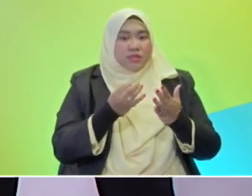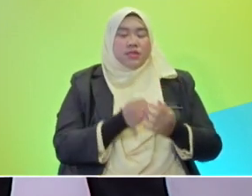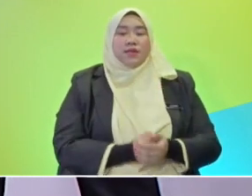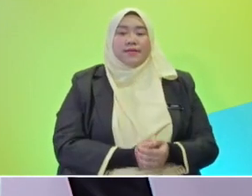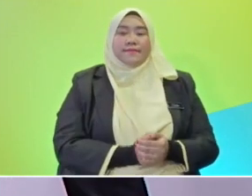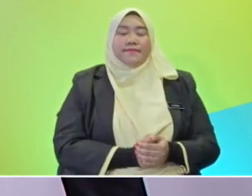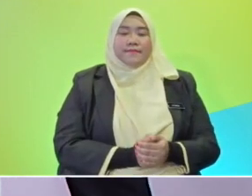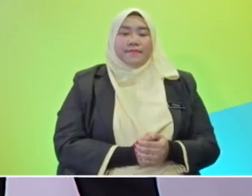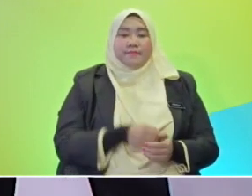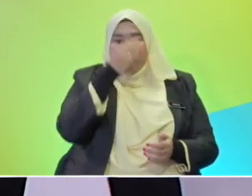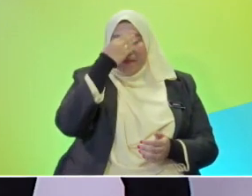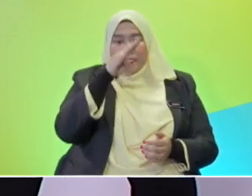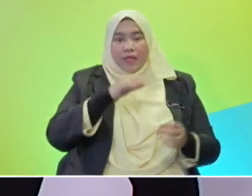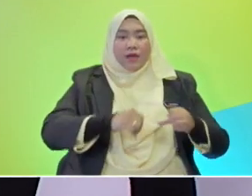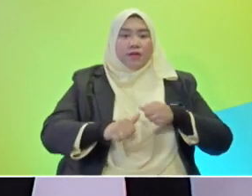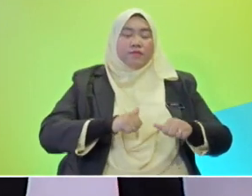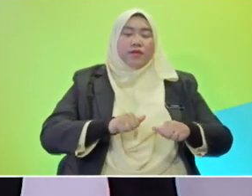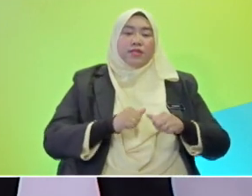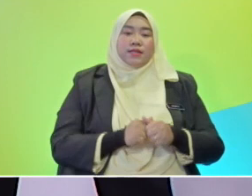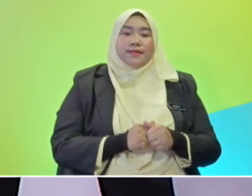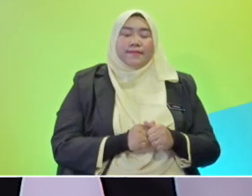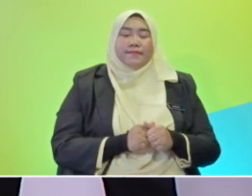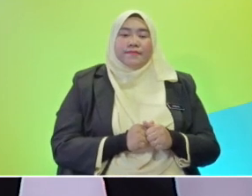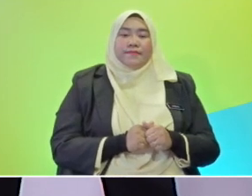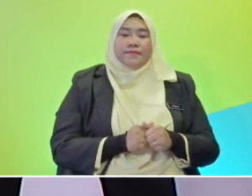bagi activity seterusnya yaitu menghasilkan